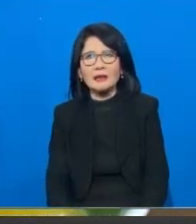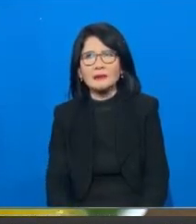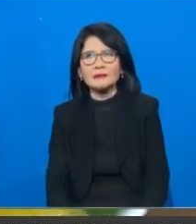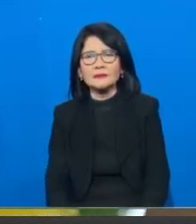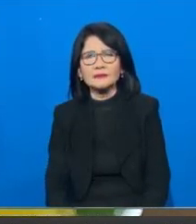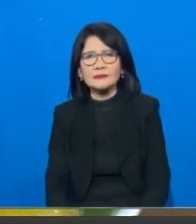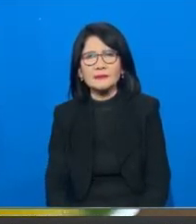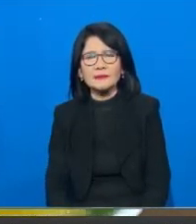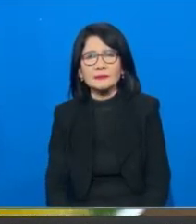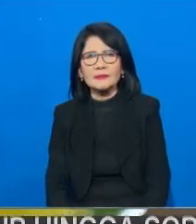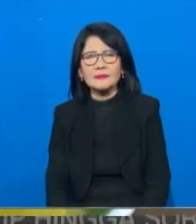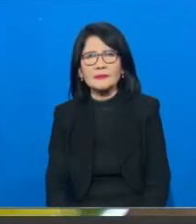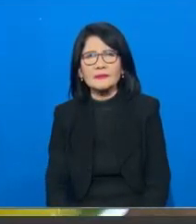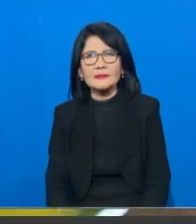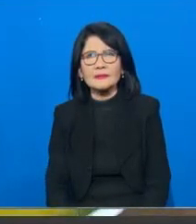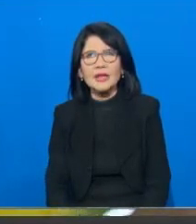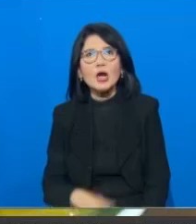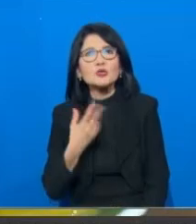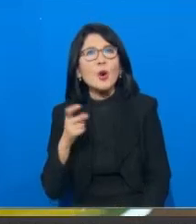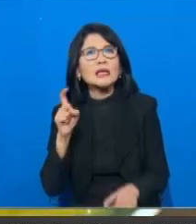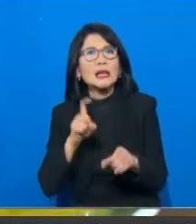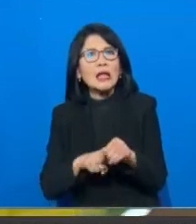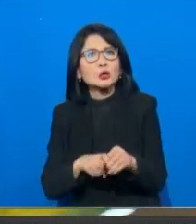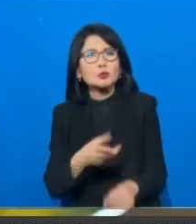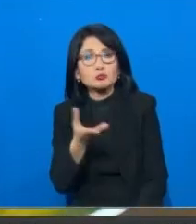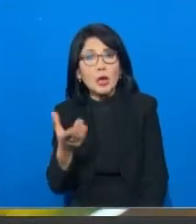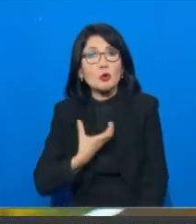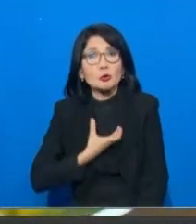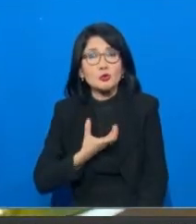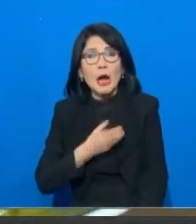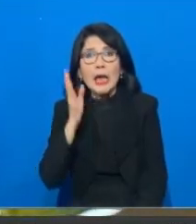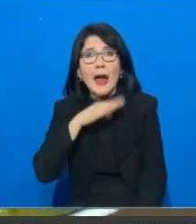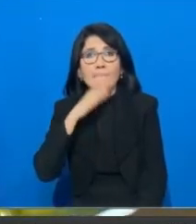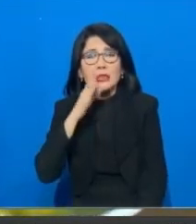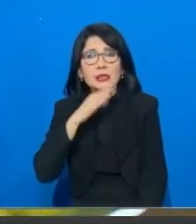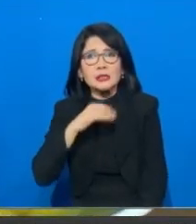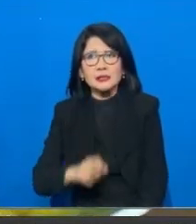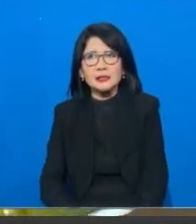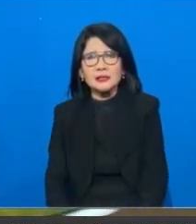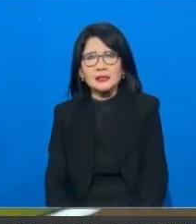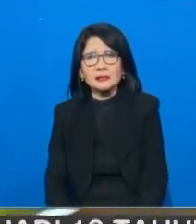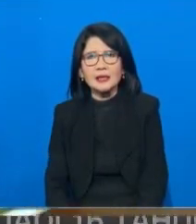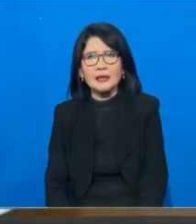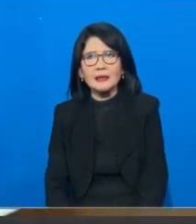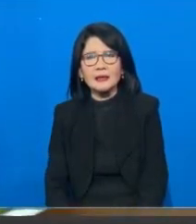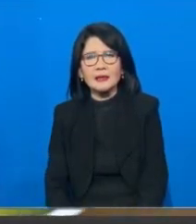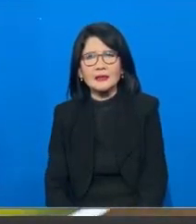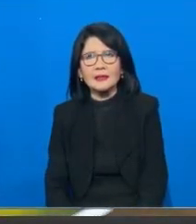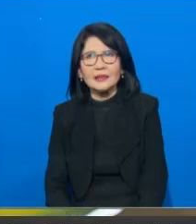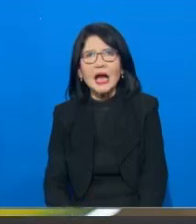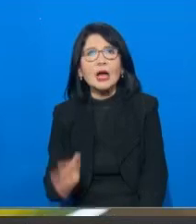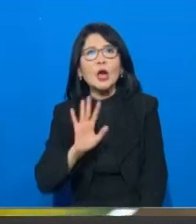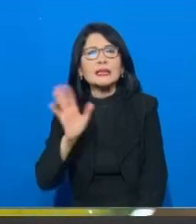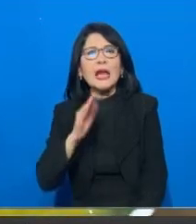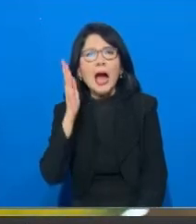Pariaman. Dan sebenarnya tergantung selera, kalau misalkan Anda suka yang pedas bisa makan sate padang Pariaman, kalau misalkan Anda suka yang nggak